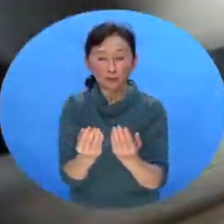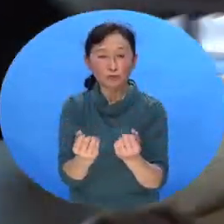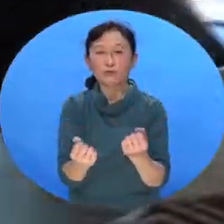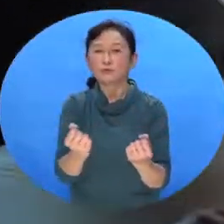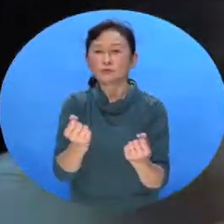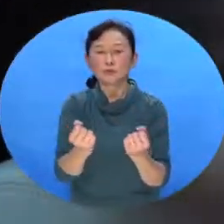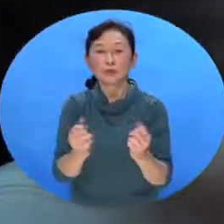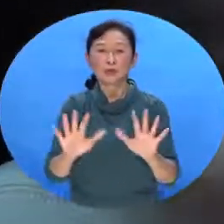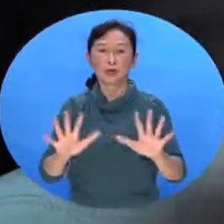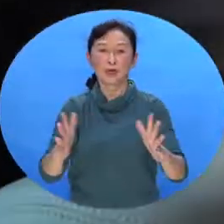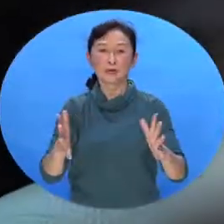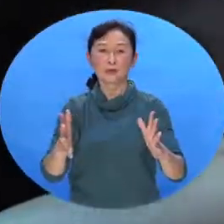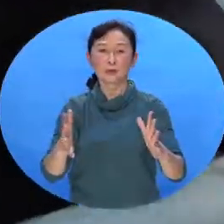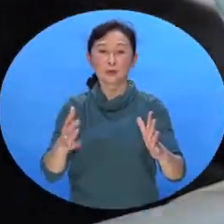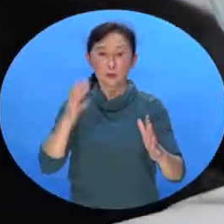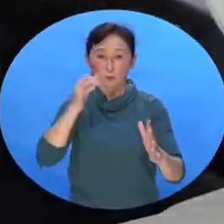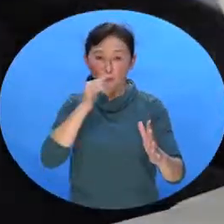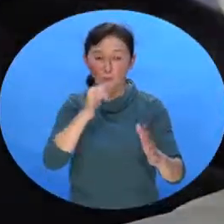よ。